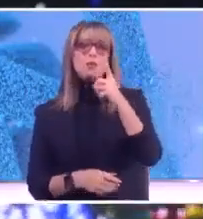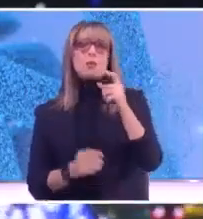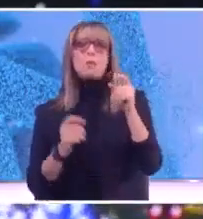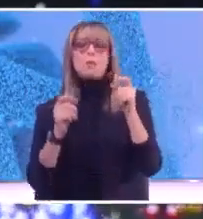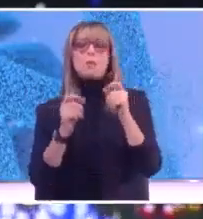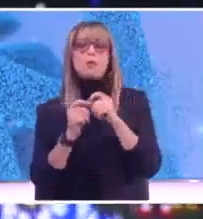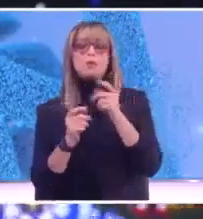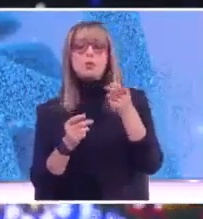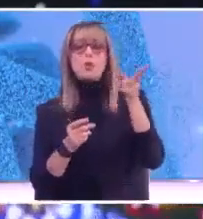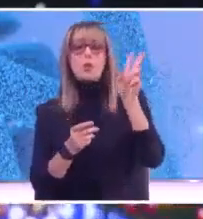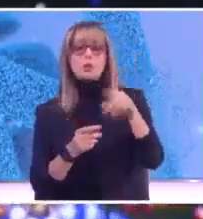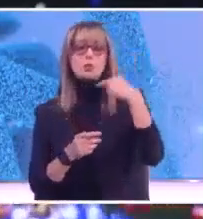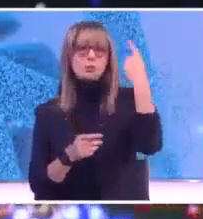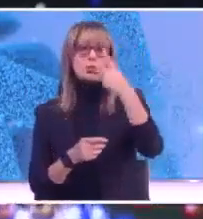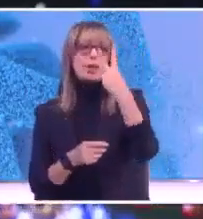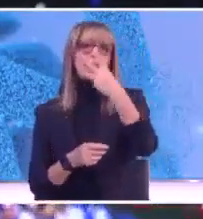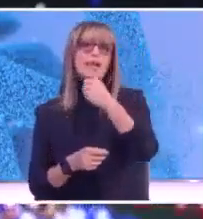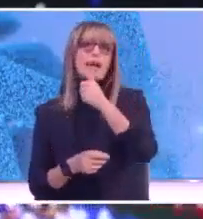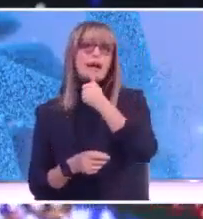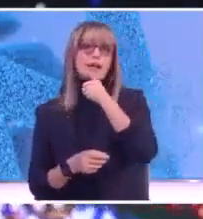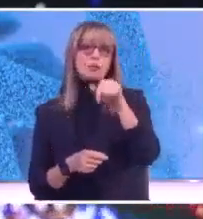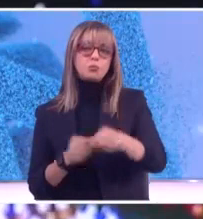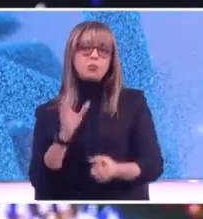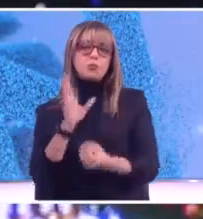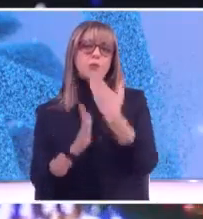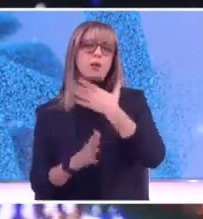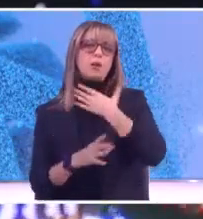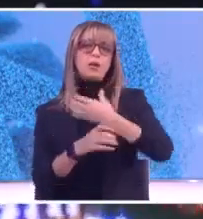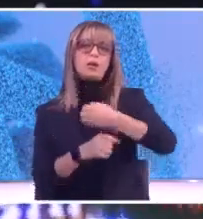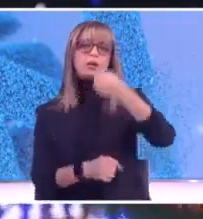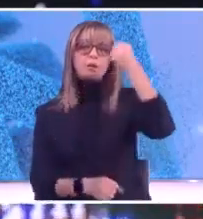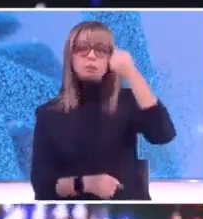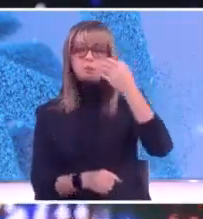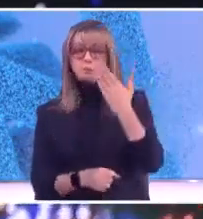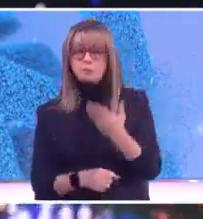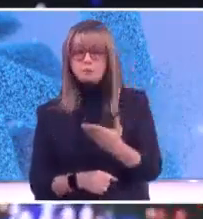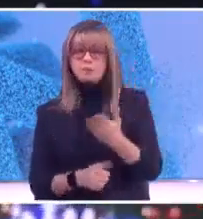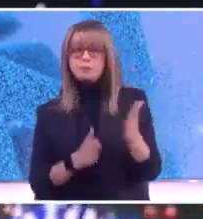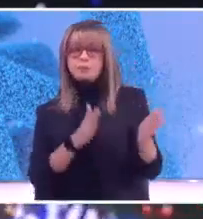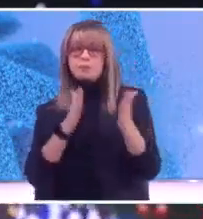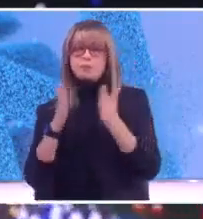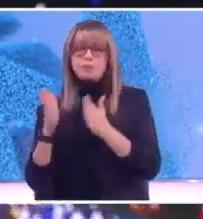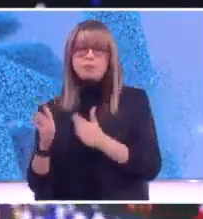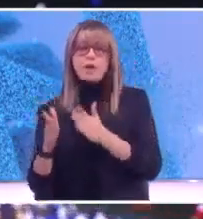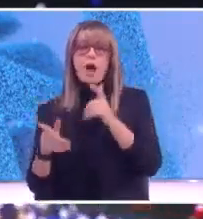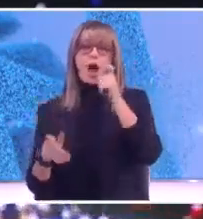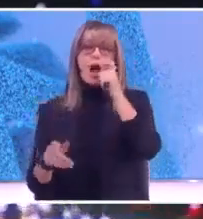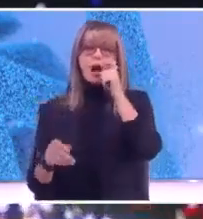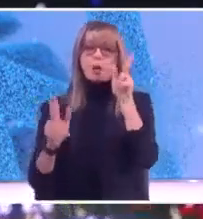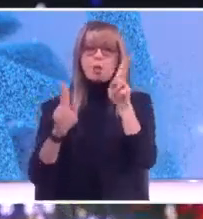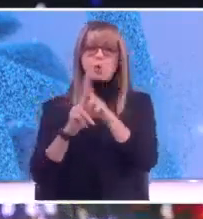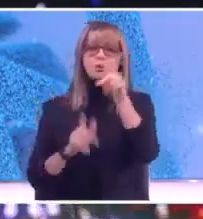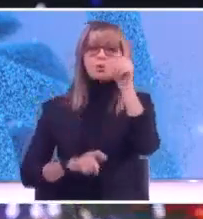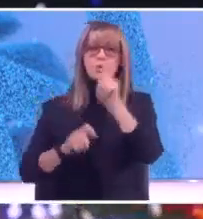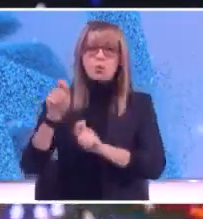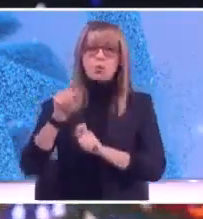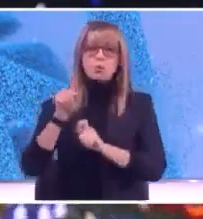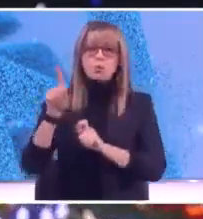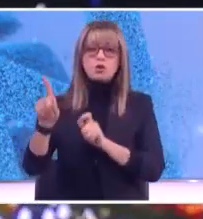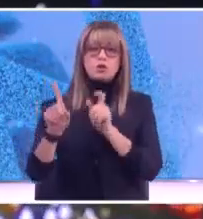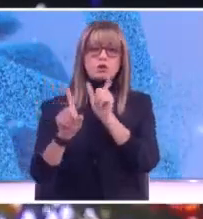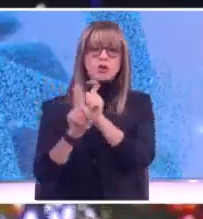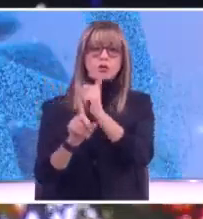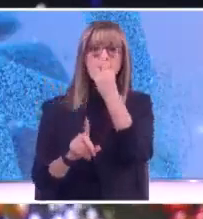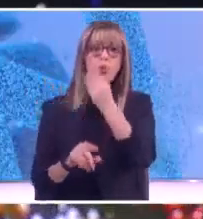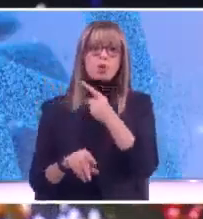üyesini öldürmekten hüküm giyen iki erkek bu sabah idam edildi. Öte yandan ülkede ahlak polisi uygulamasının sıkı savunucusu